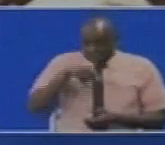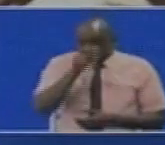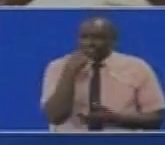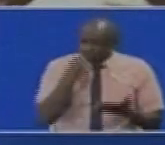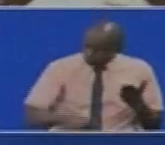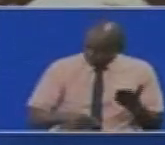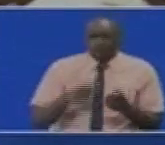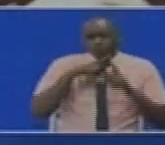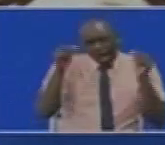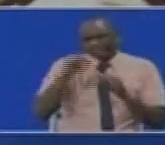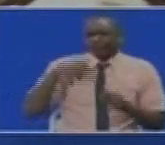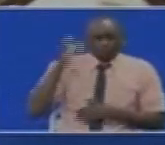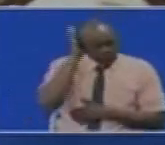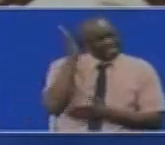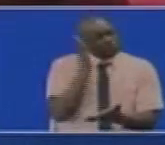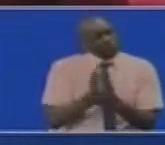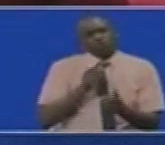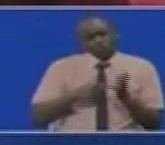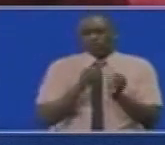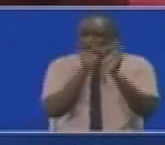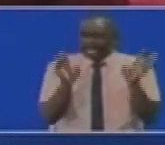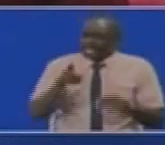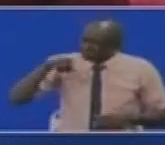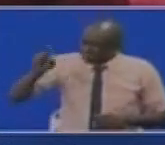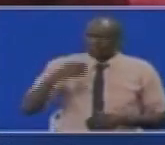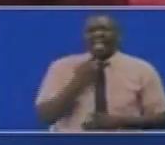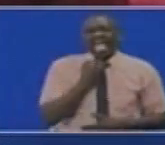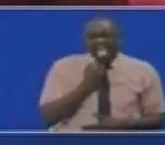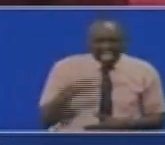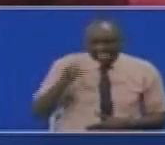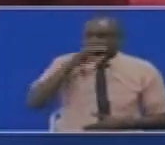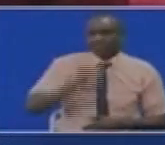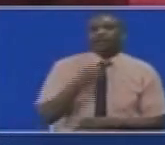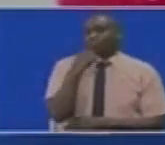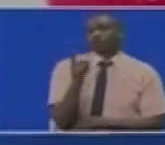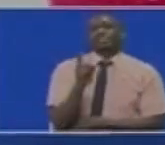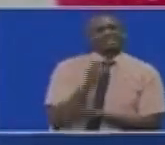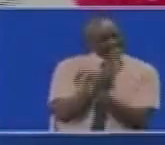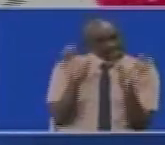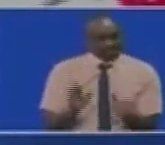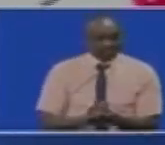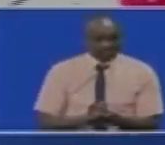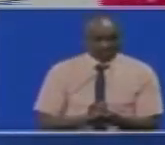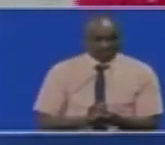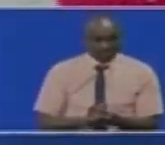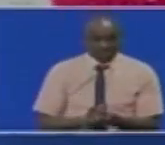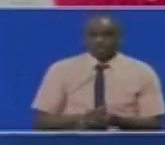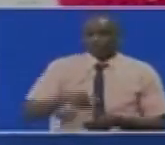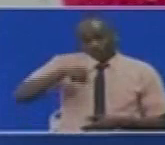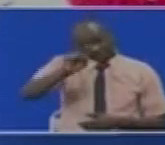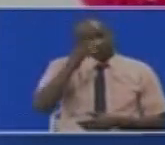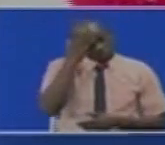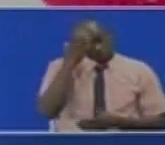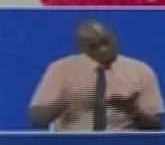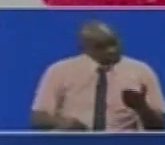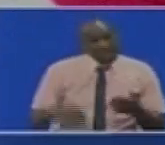matamshi ya Duale yameonyesha wazi kwamba ana kinyongo na mwenyekiti wa KANU Gideon Moi. Tuambia, unajua